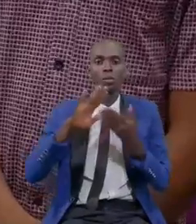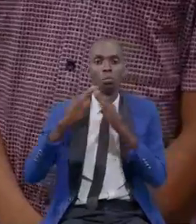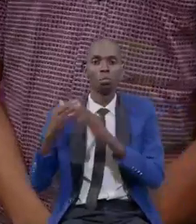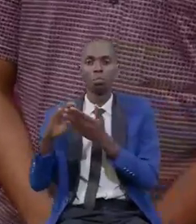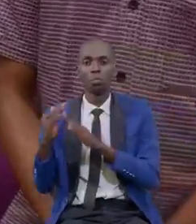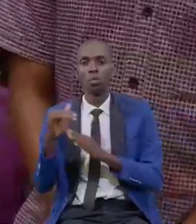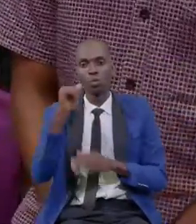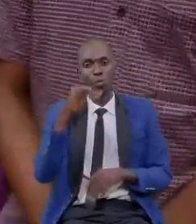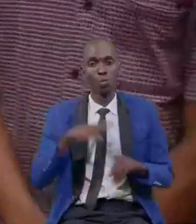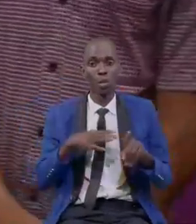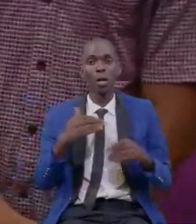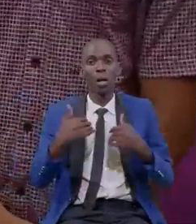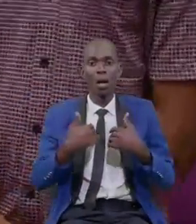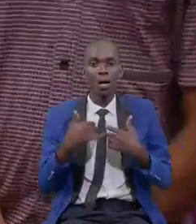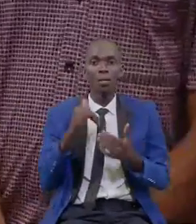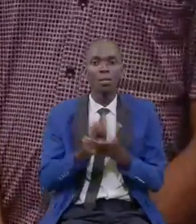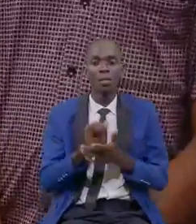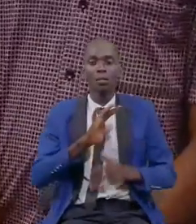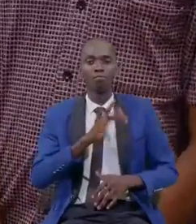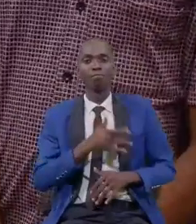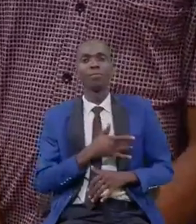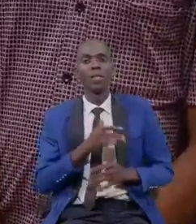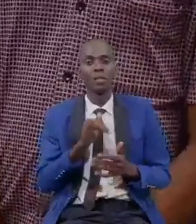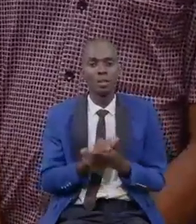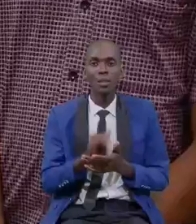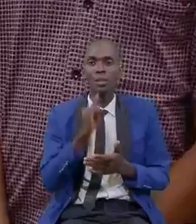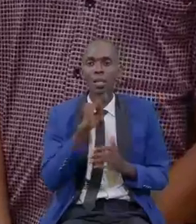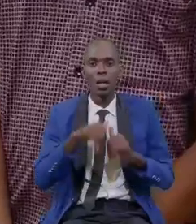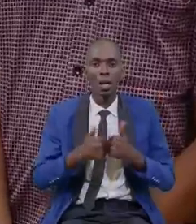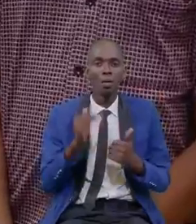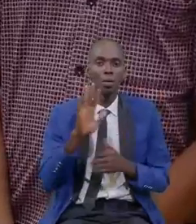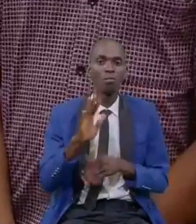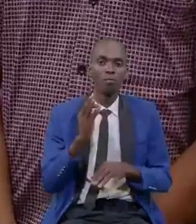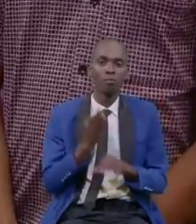Elle avait la conviction là. Elle avait la foi.